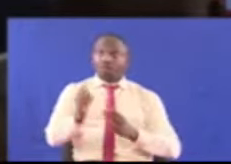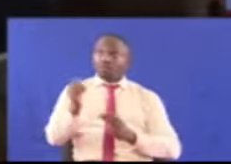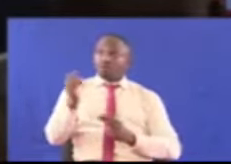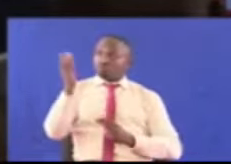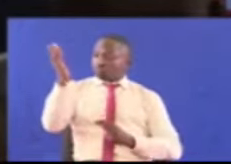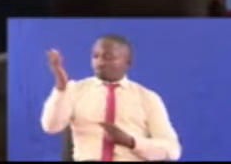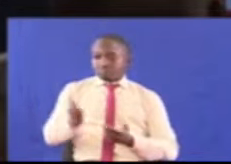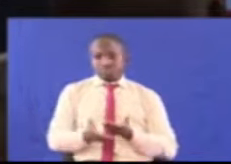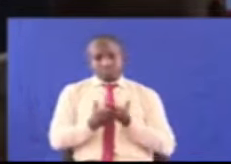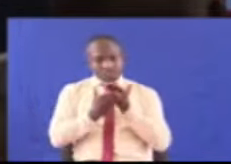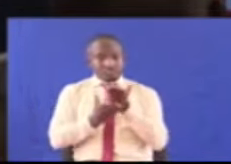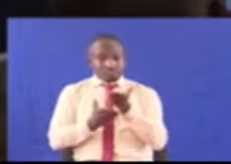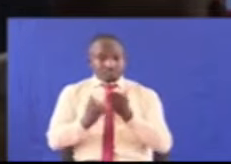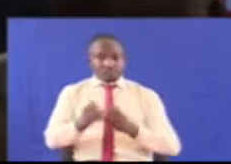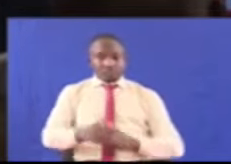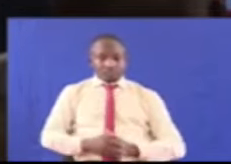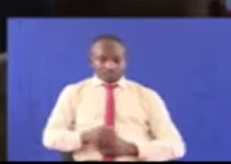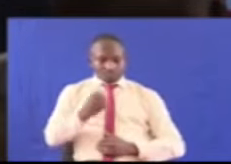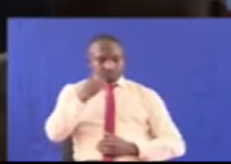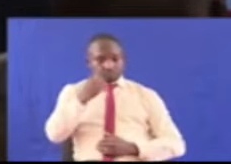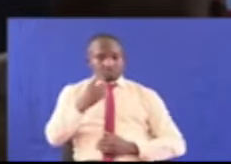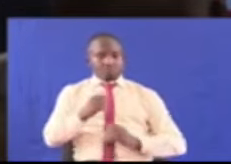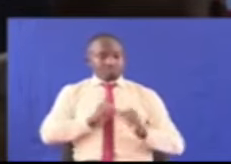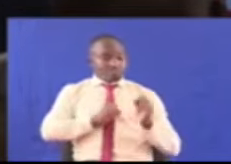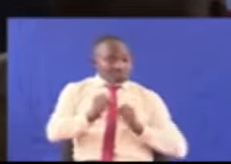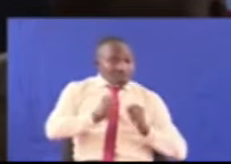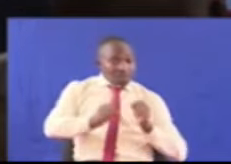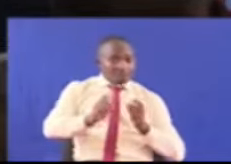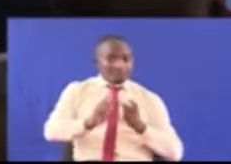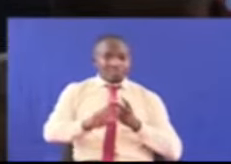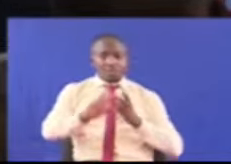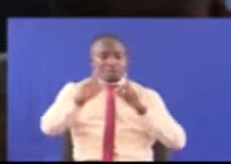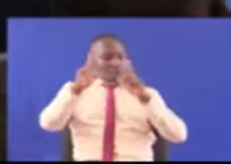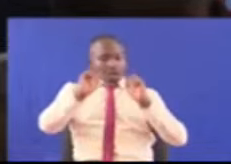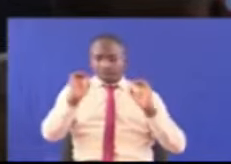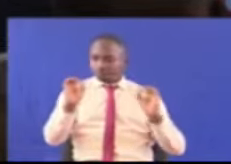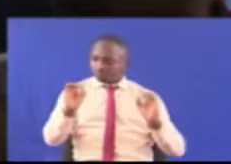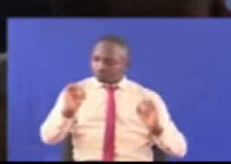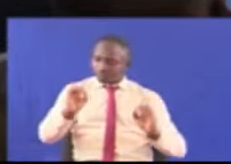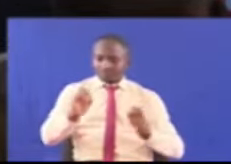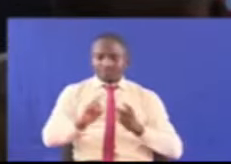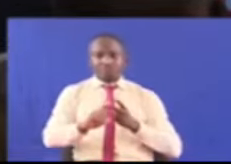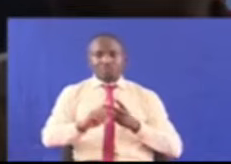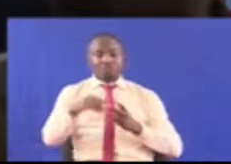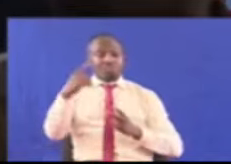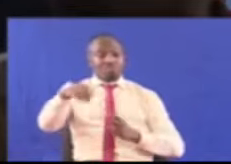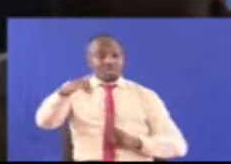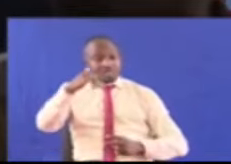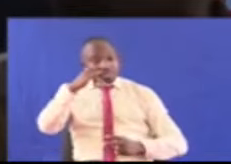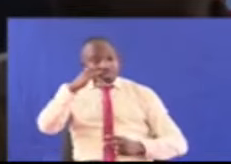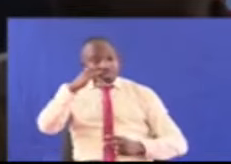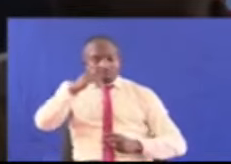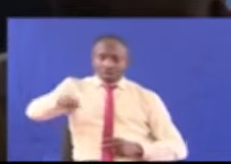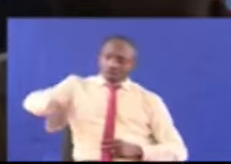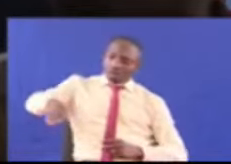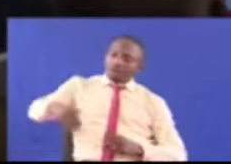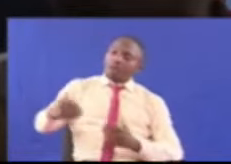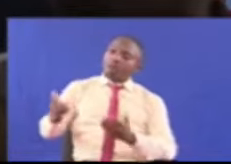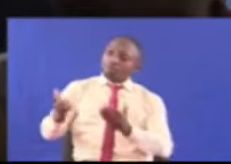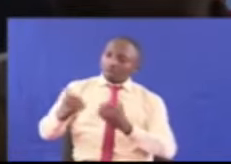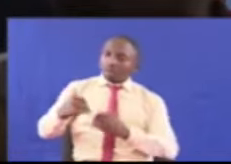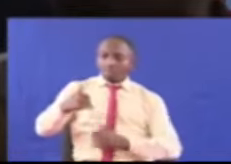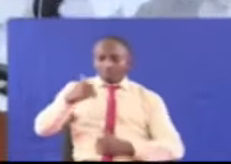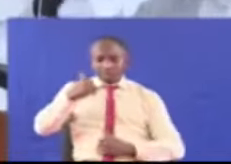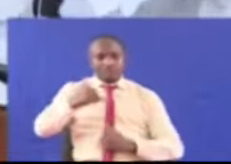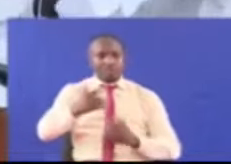laheri. Tumeona uhangaika, alikuwa halali. Ukipiga simu 11 asubuhi anapokelea,